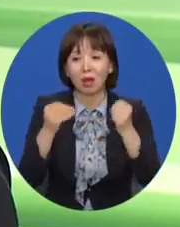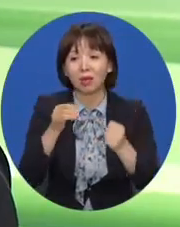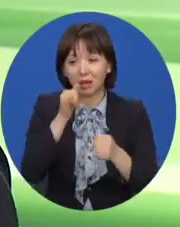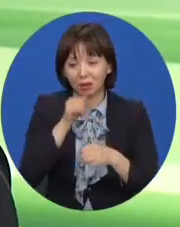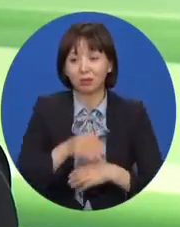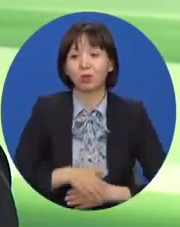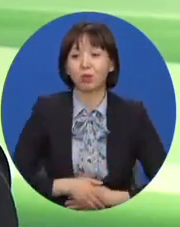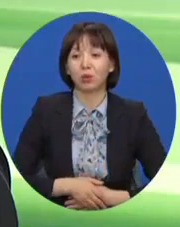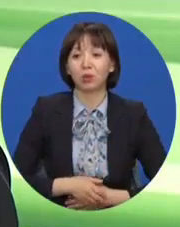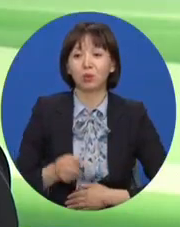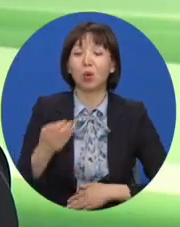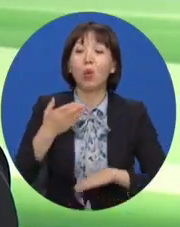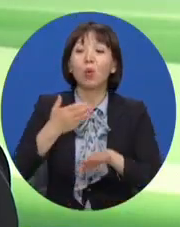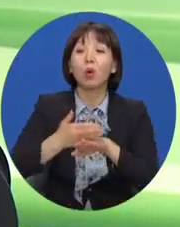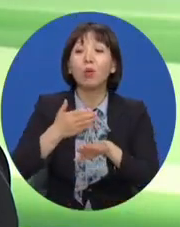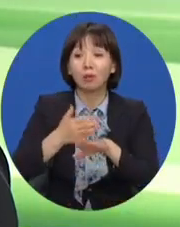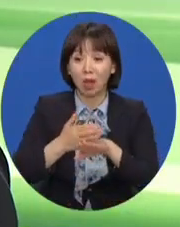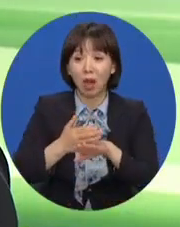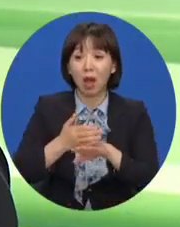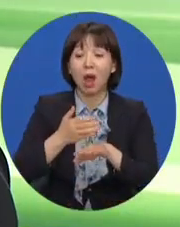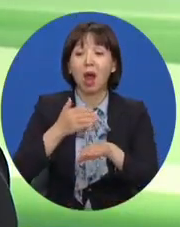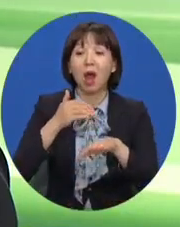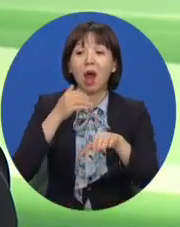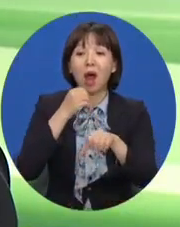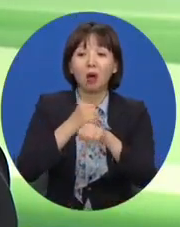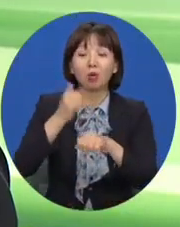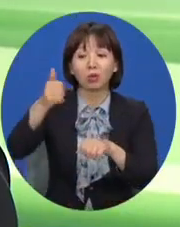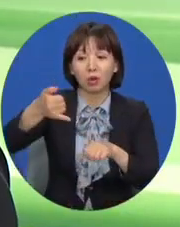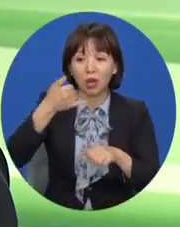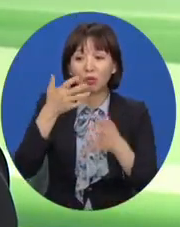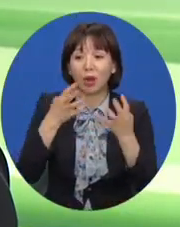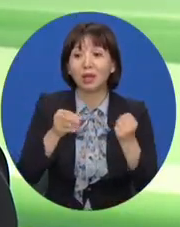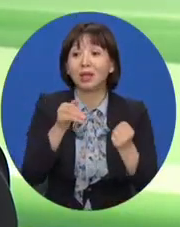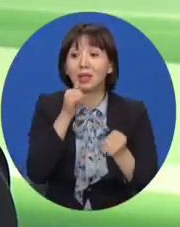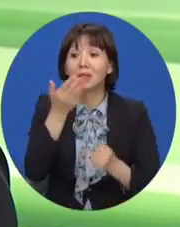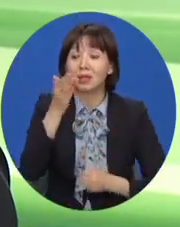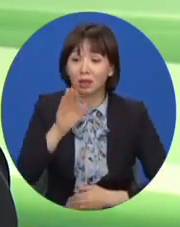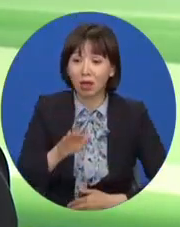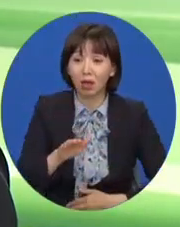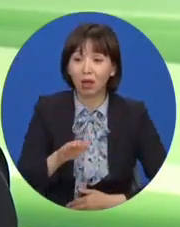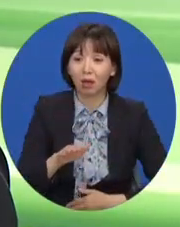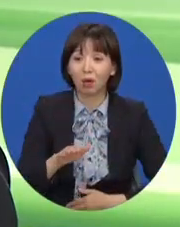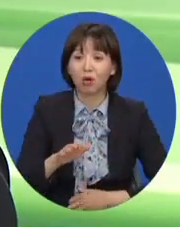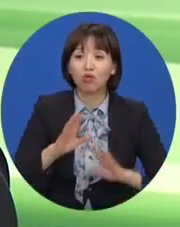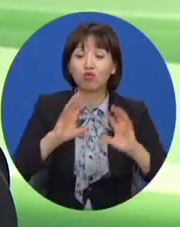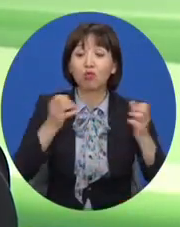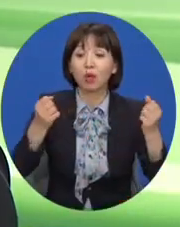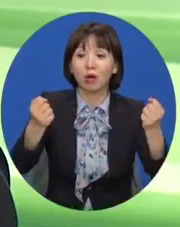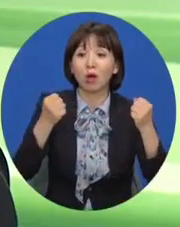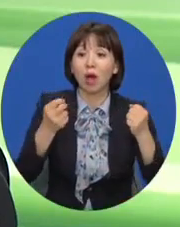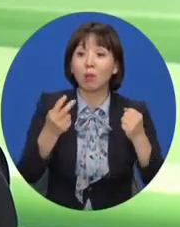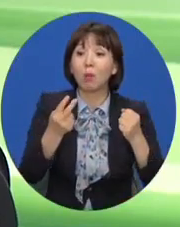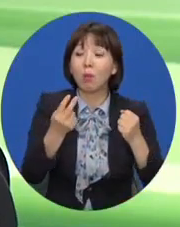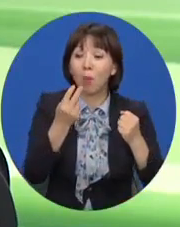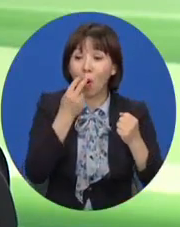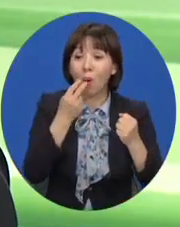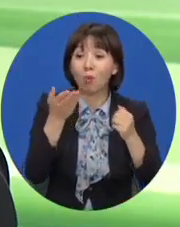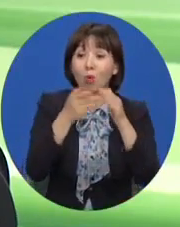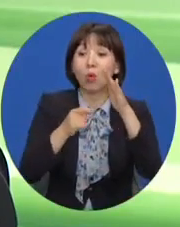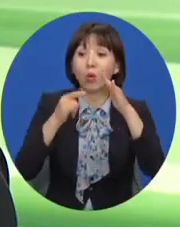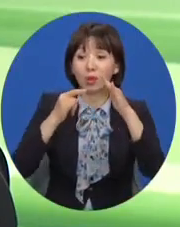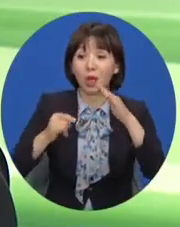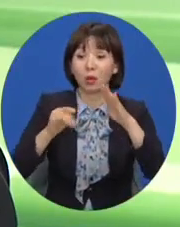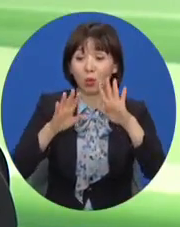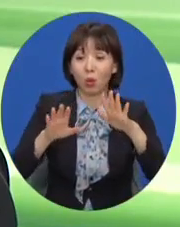줄 고맙다는 식으로다가 전화까지 해주셨는데 우리 또 국민건강보험공단 연수원도 이제 금년